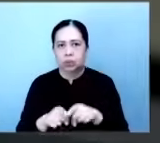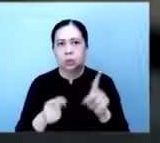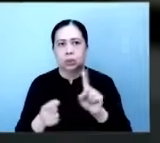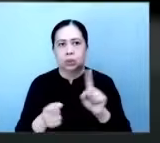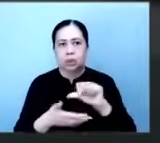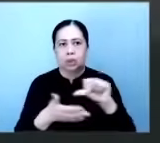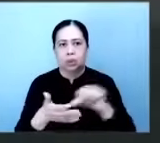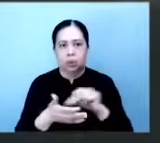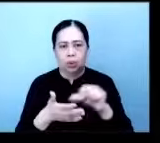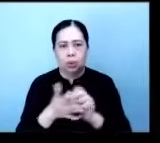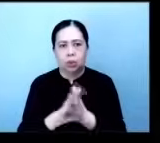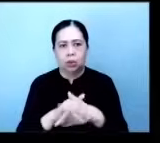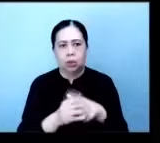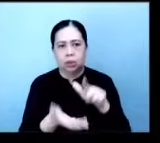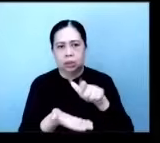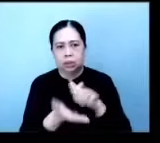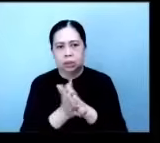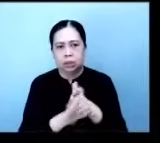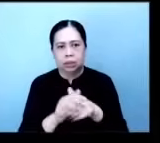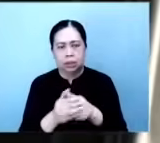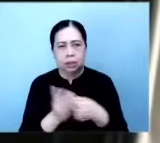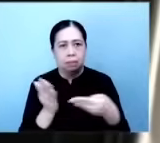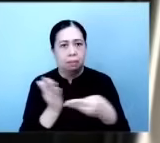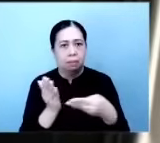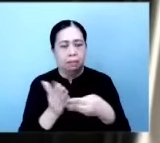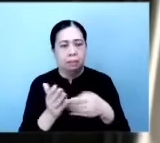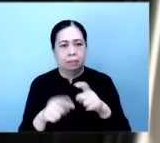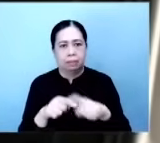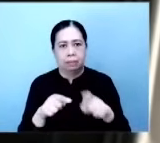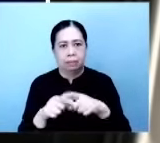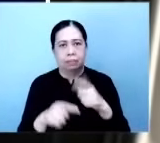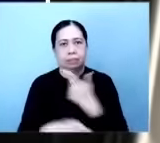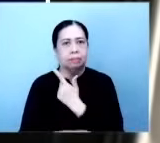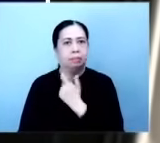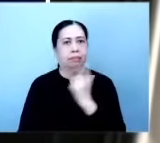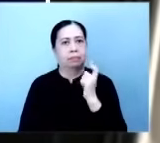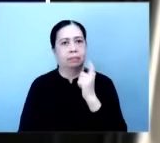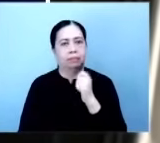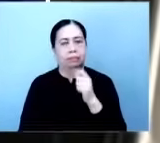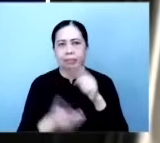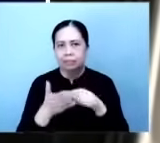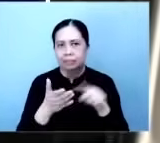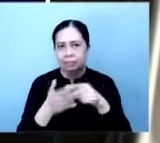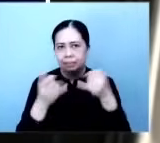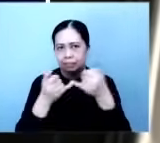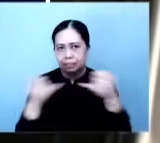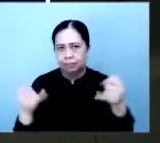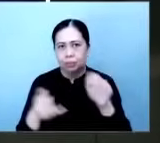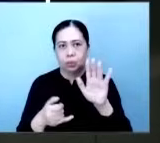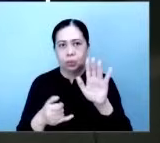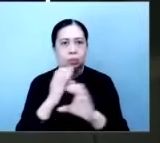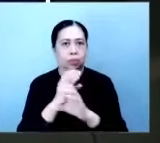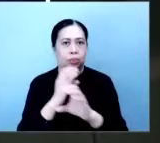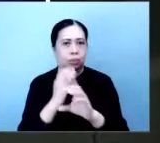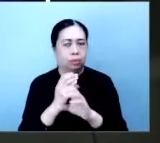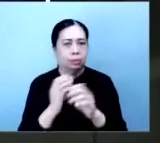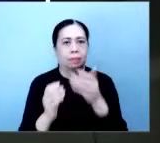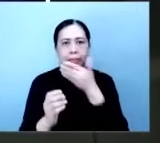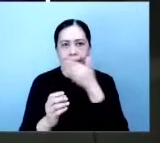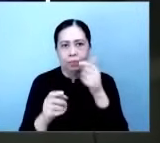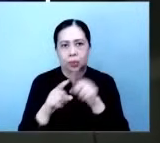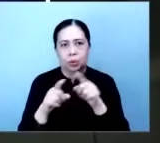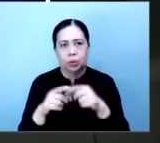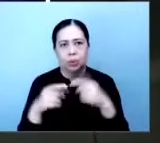alcohol, hand sanitizer, power bank at pabango. Ugaliin din daw na ipasuri ang wirings ng mga sasakyan. Mas mainam din na mayroong